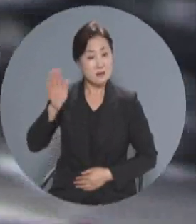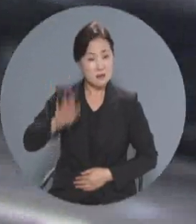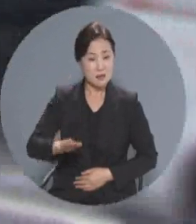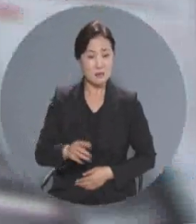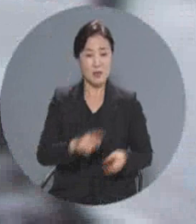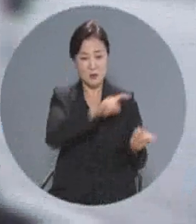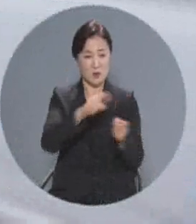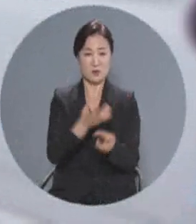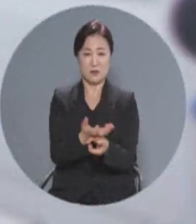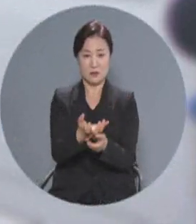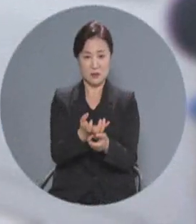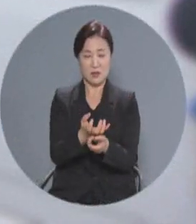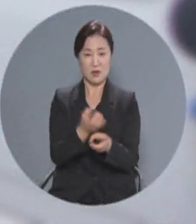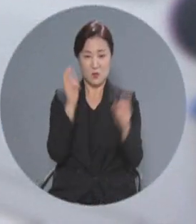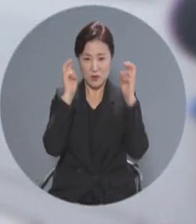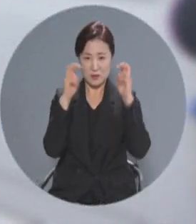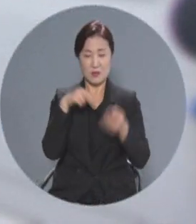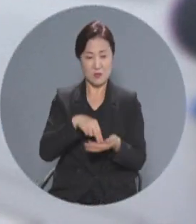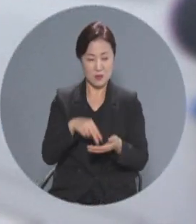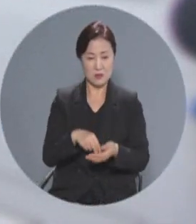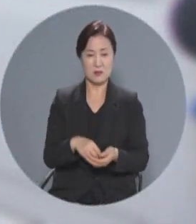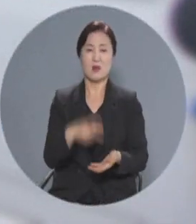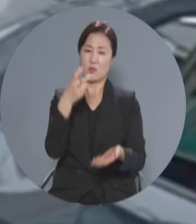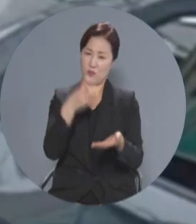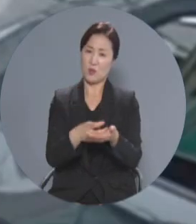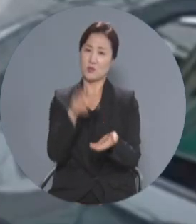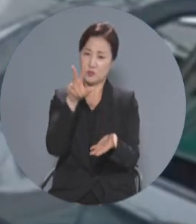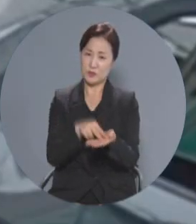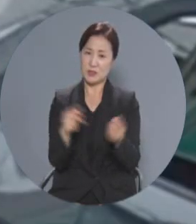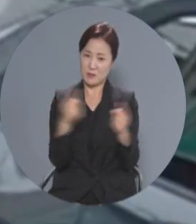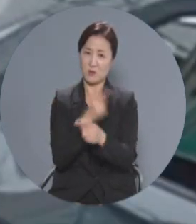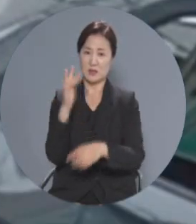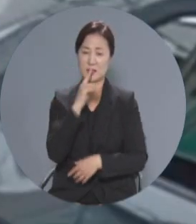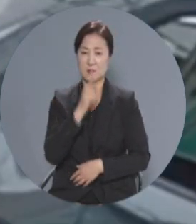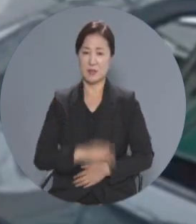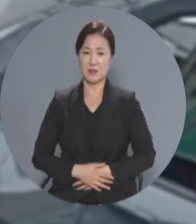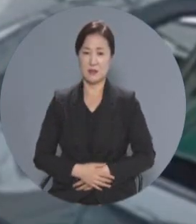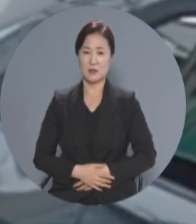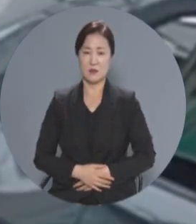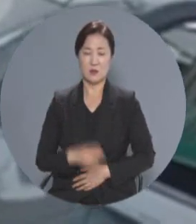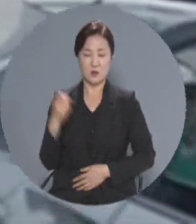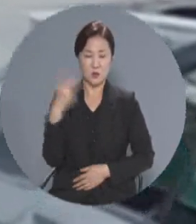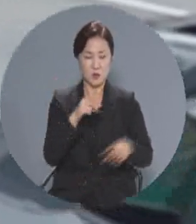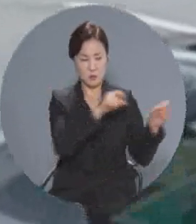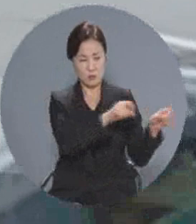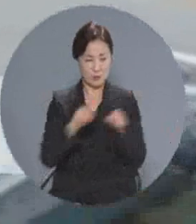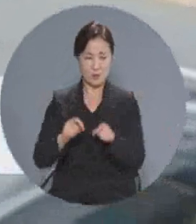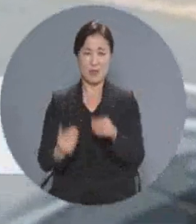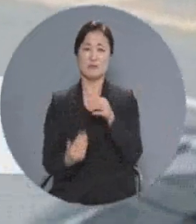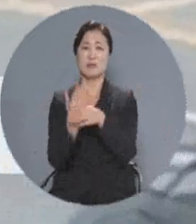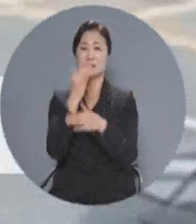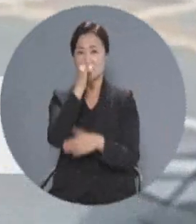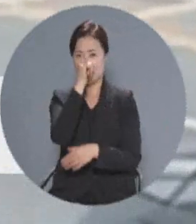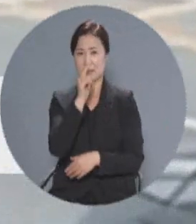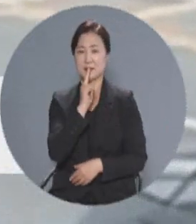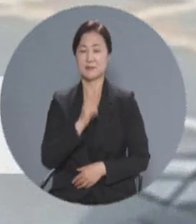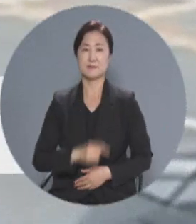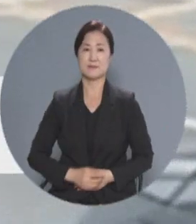탁송차 운송업계에서는 구조적인 문제를 바꾸지 않는 한 다른 곳에서도 비슷한 사고가 또 벌어질 수 있다는